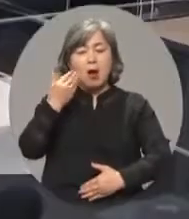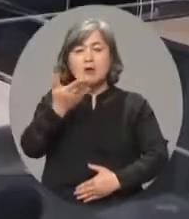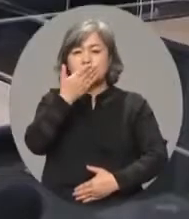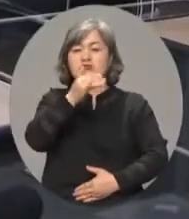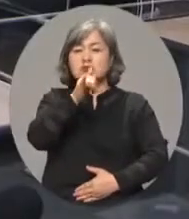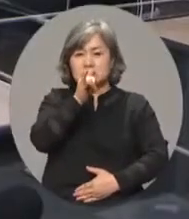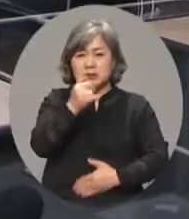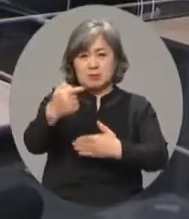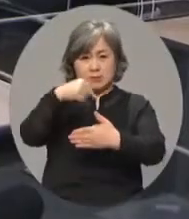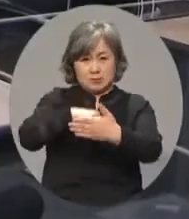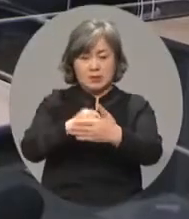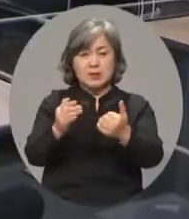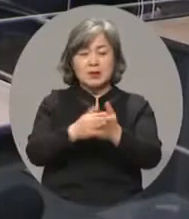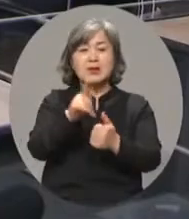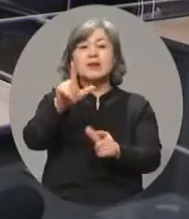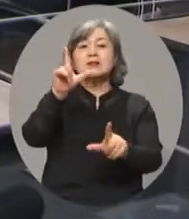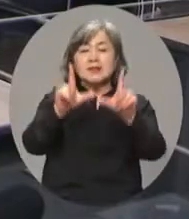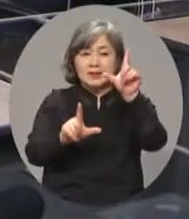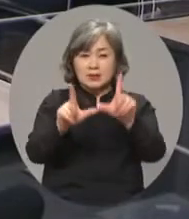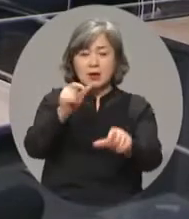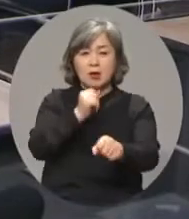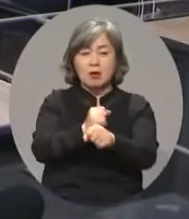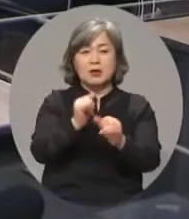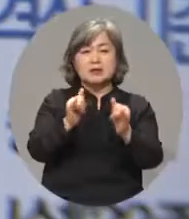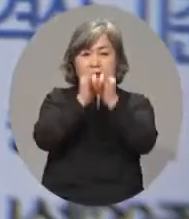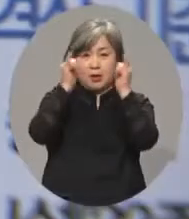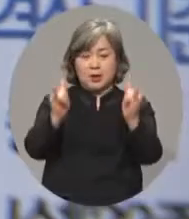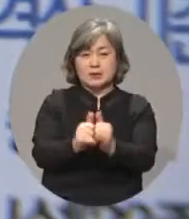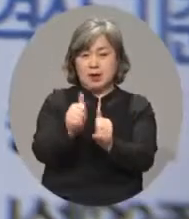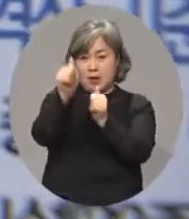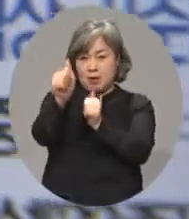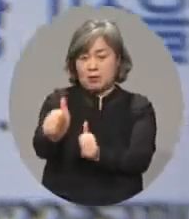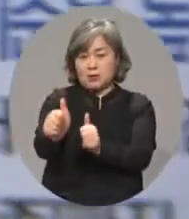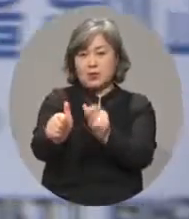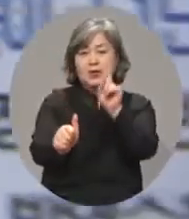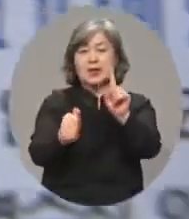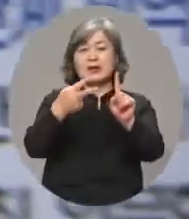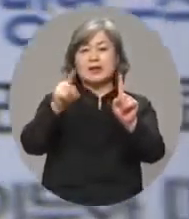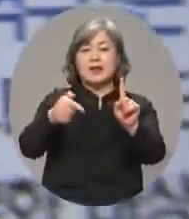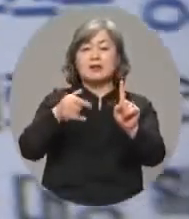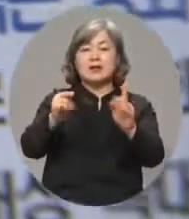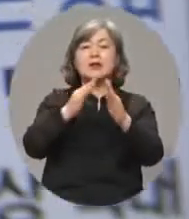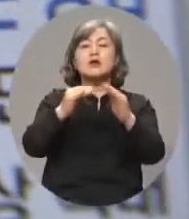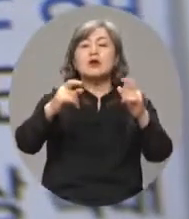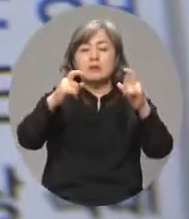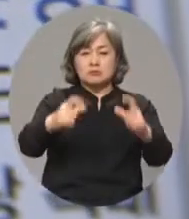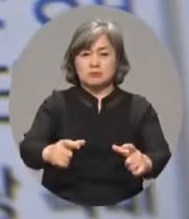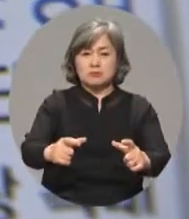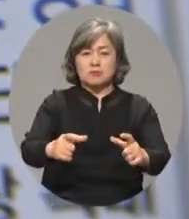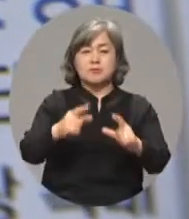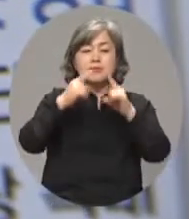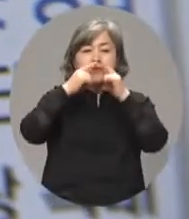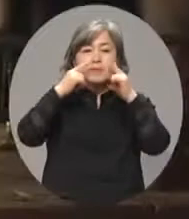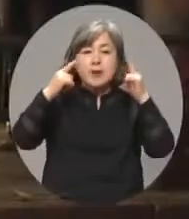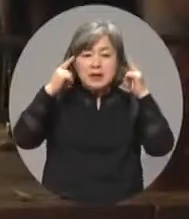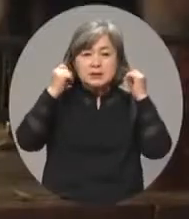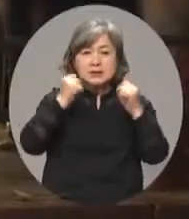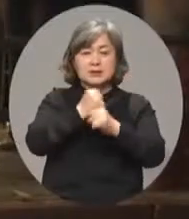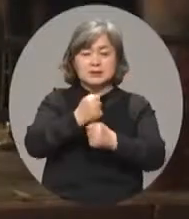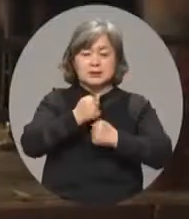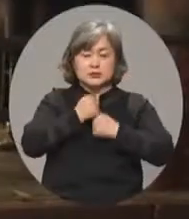있습니다. 사정이 이렇다 보니 사회적 거리두기 1단계를 유지하고 있는 전라북도는 마스크